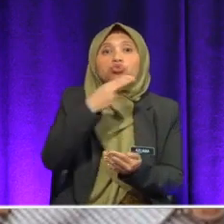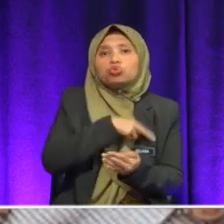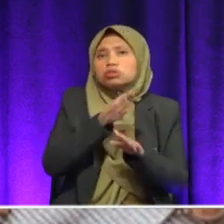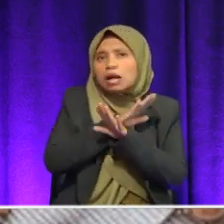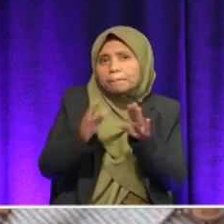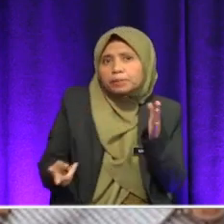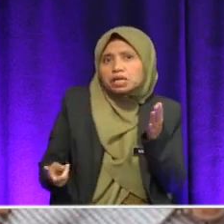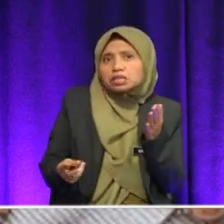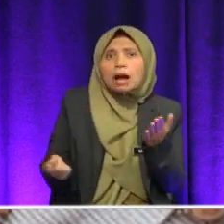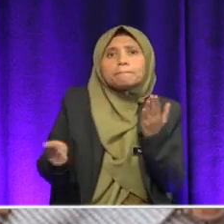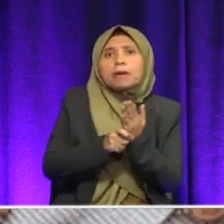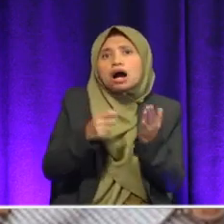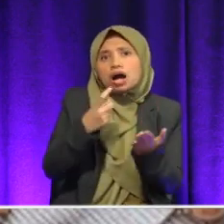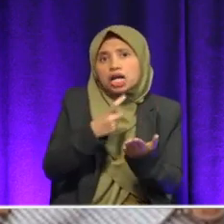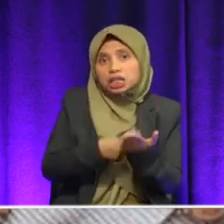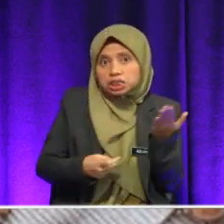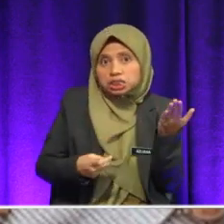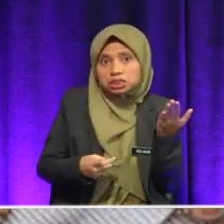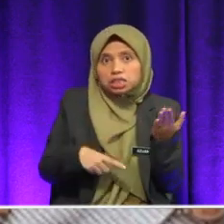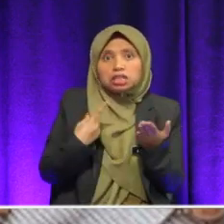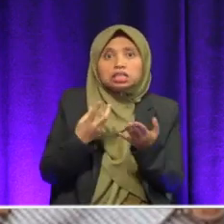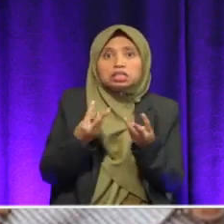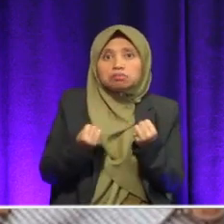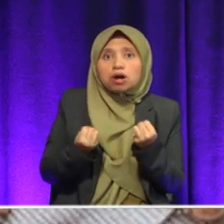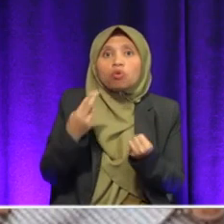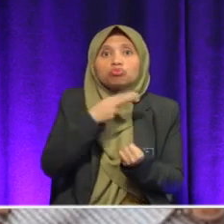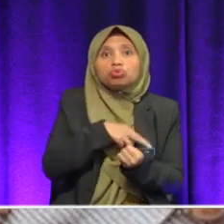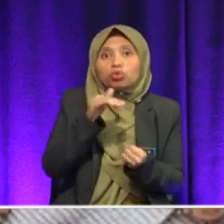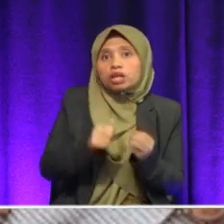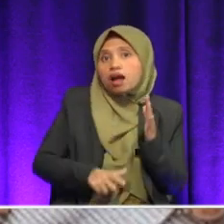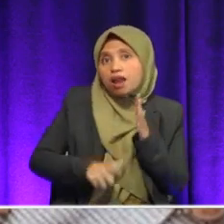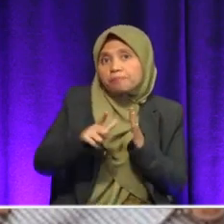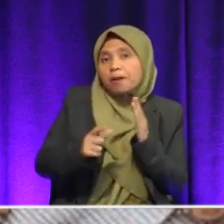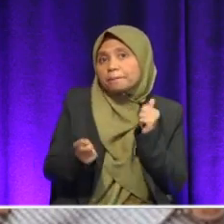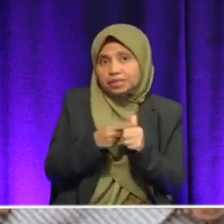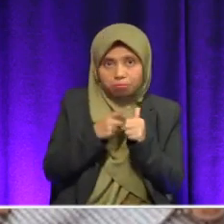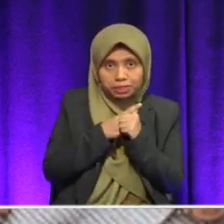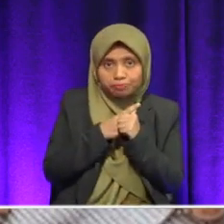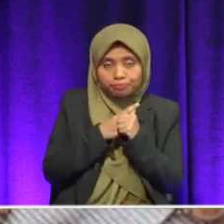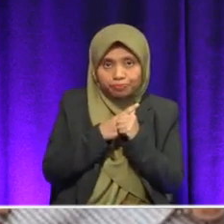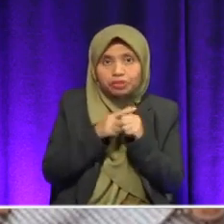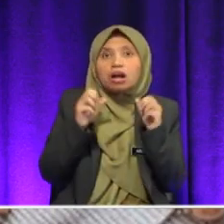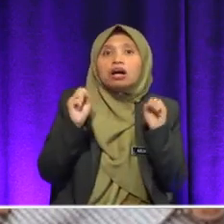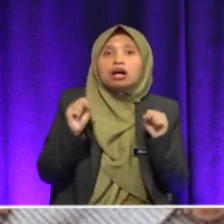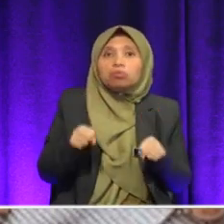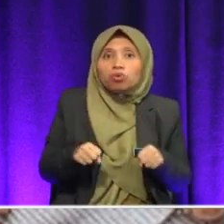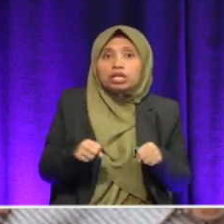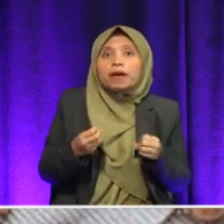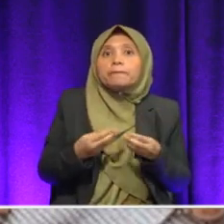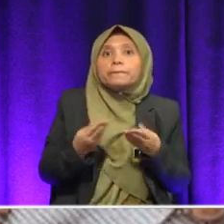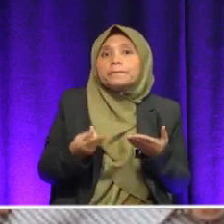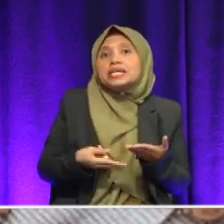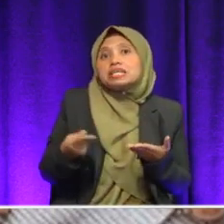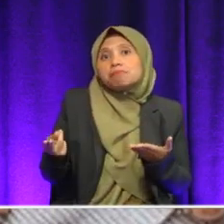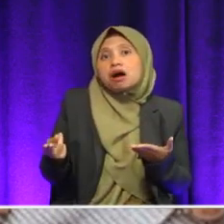ke sini kalau kita naikkan jualan tapi kita tidak dapat keuntungan yang lebih yang pertama kita boleh membeli bahan